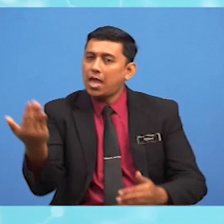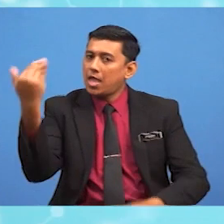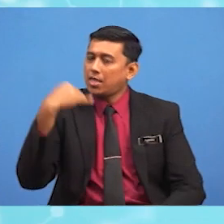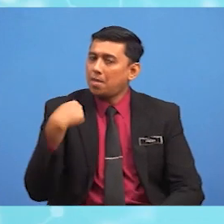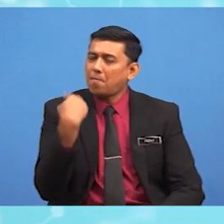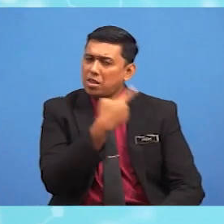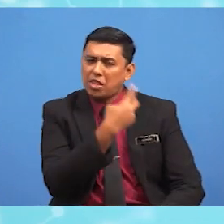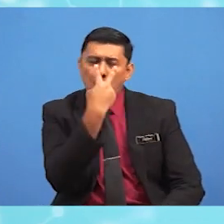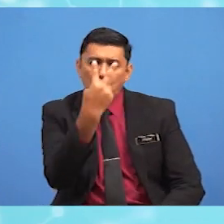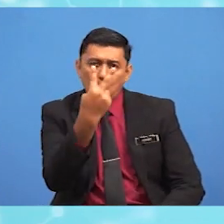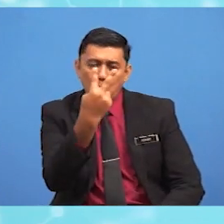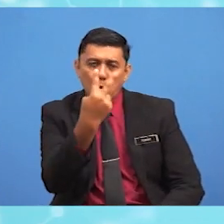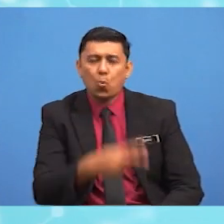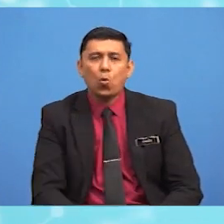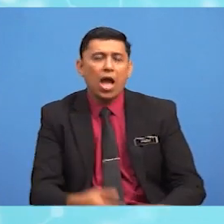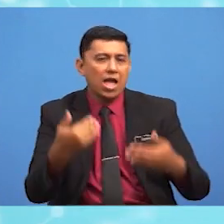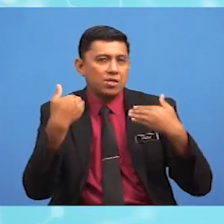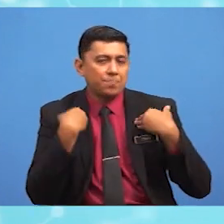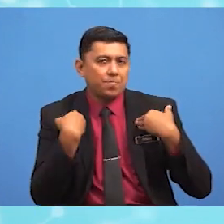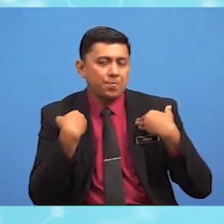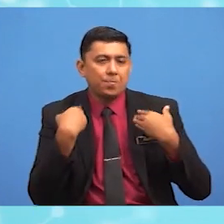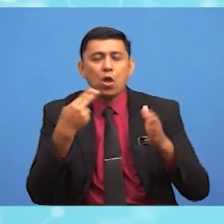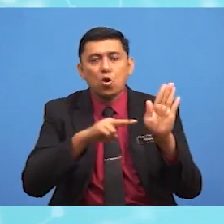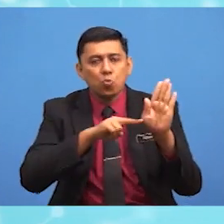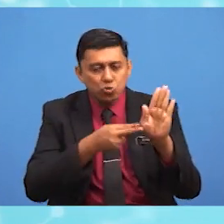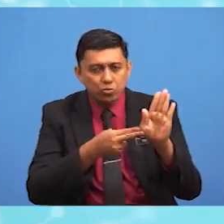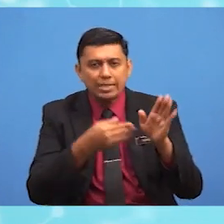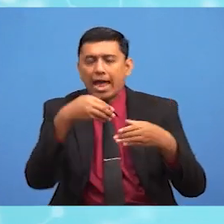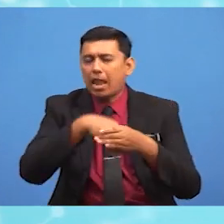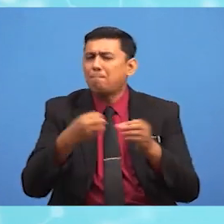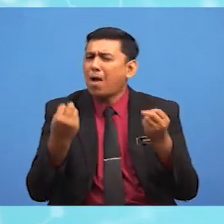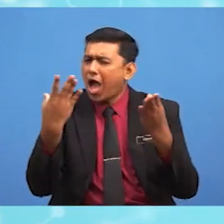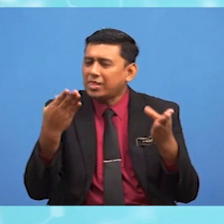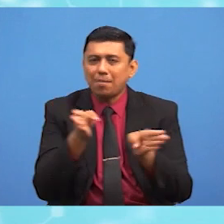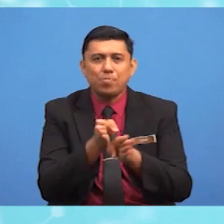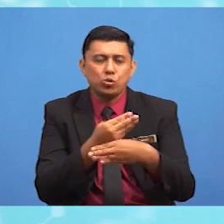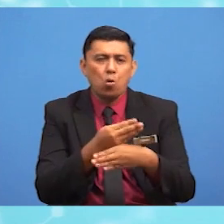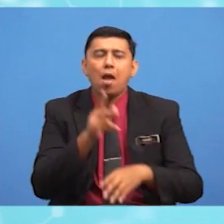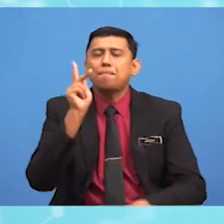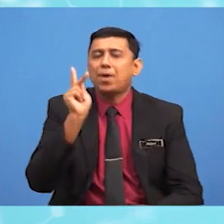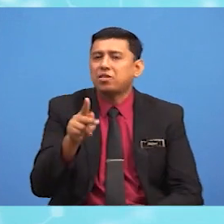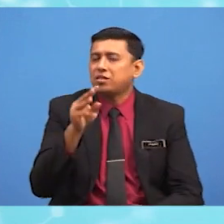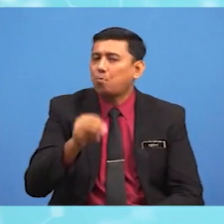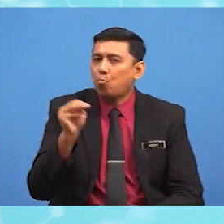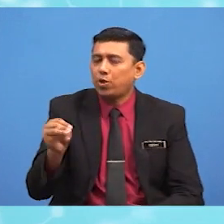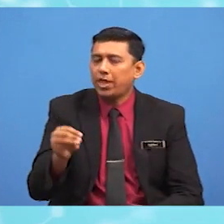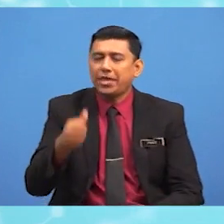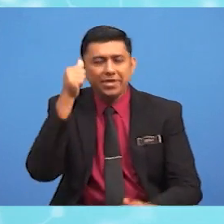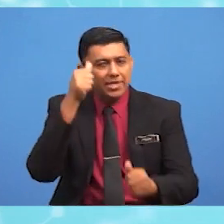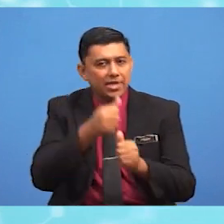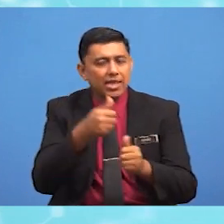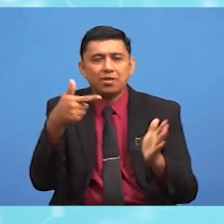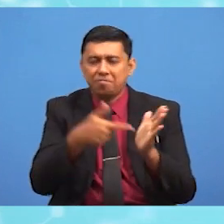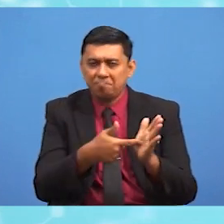kita teliti kewujudan unsur dalam pelbagai bentuk. Cikgu pasti murid-murid masih ingat